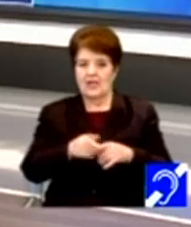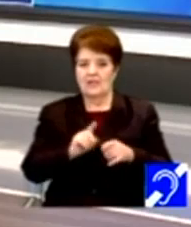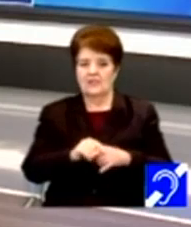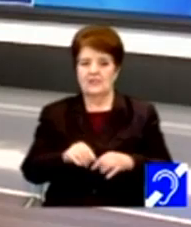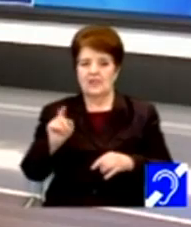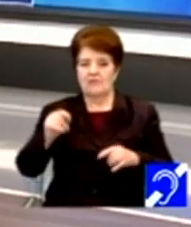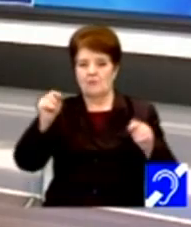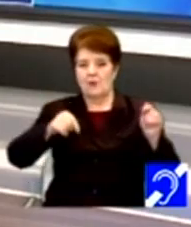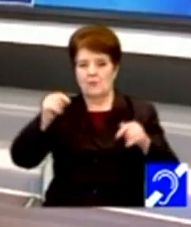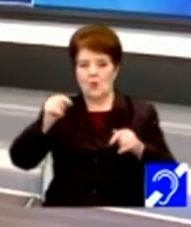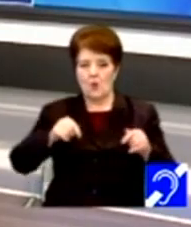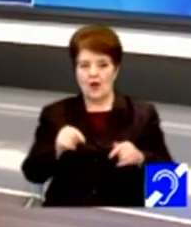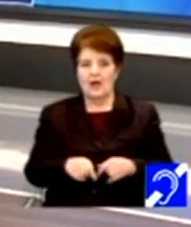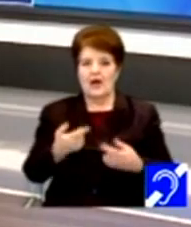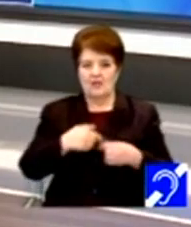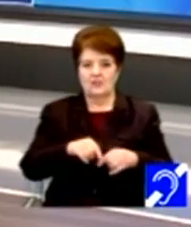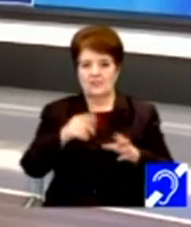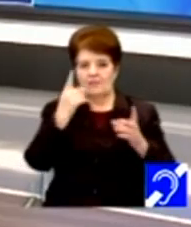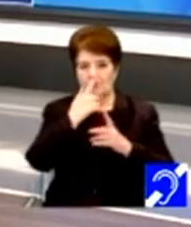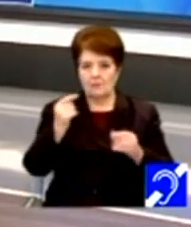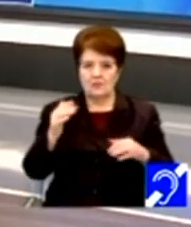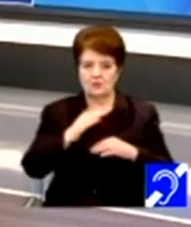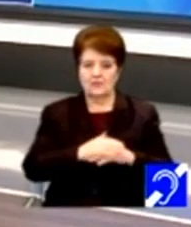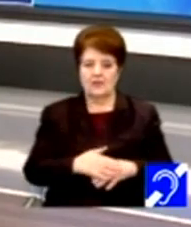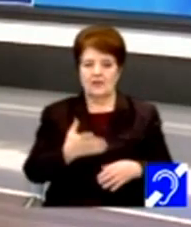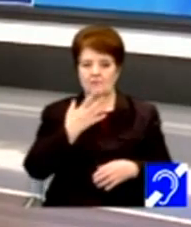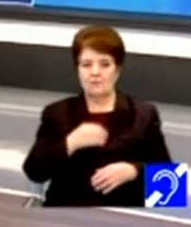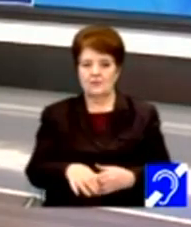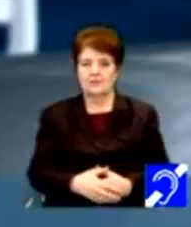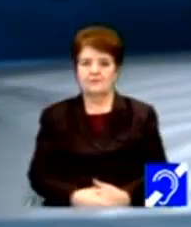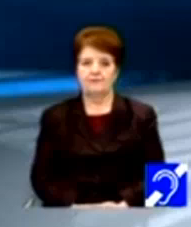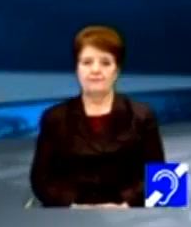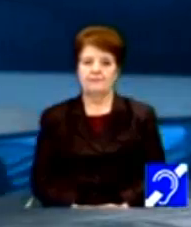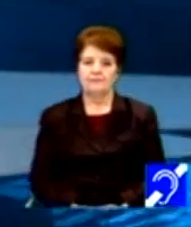țării va mai ploua din când în când. Acestea au fost informațiile. O seară cât mai frumoasă!